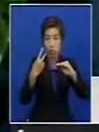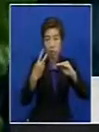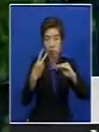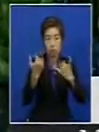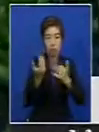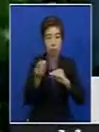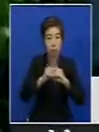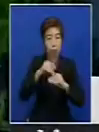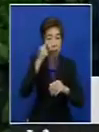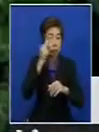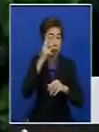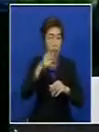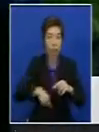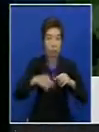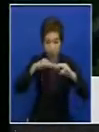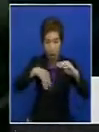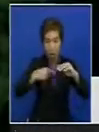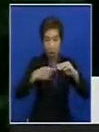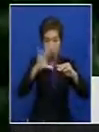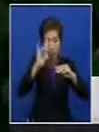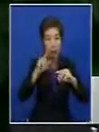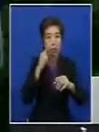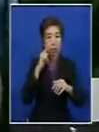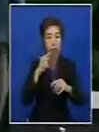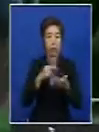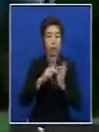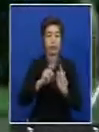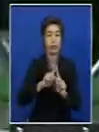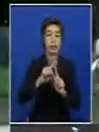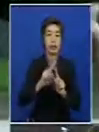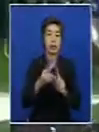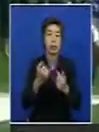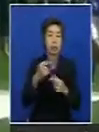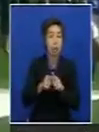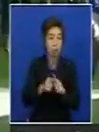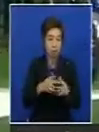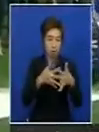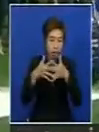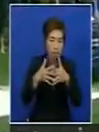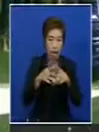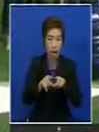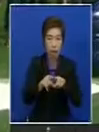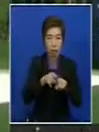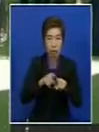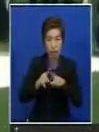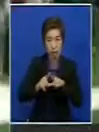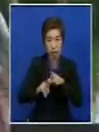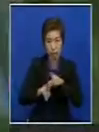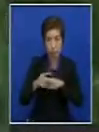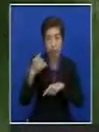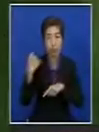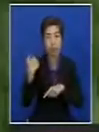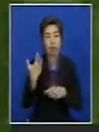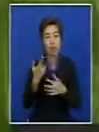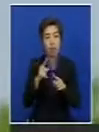กอร์ครับ8อันเดอร์พาร์136รั้งตำแหน่งผู้นำเดี่ยวต่อไปนะครับโดยมีเพื่อนร่วมชาติอย่างโรเบโต้คาสโตรั้งอันดับ2ต